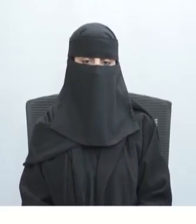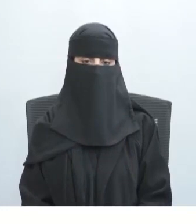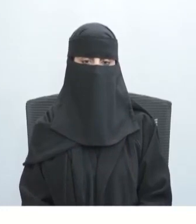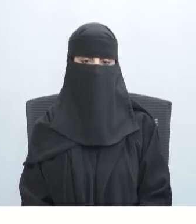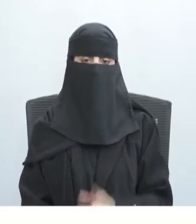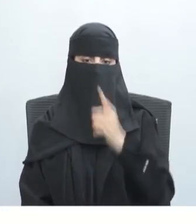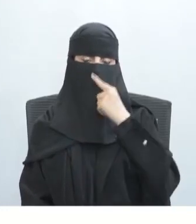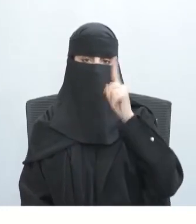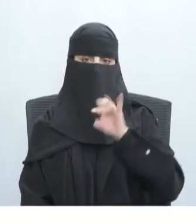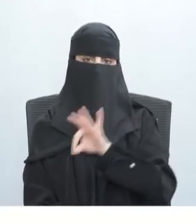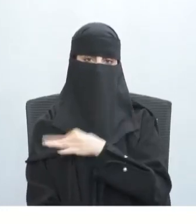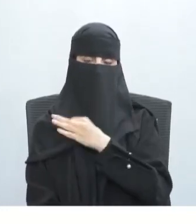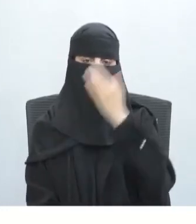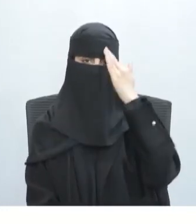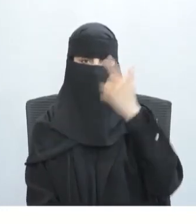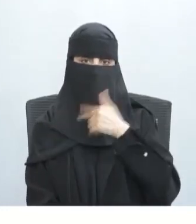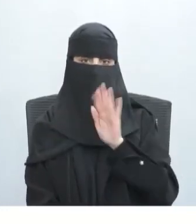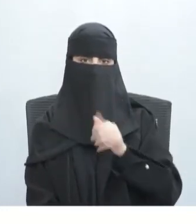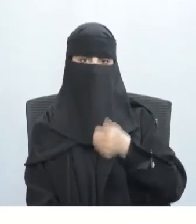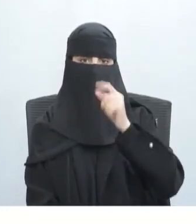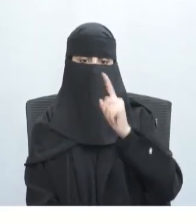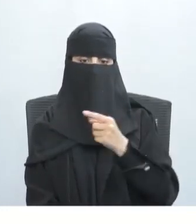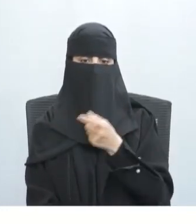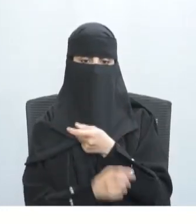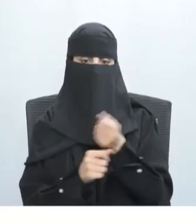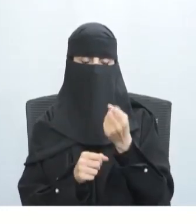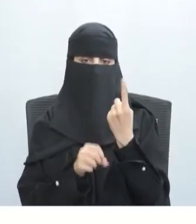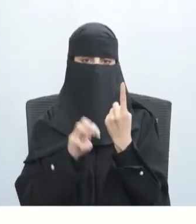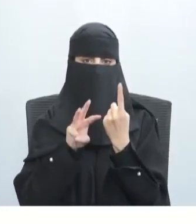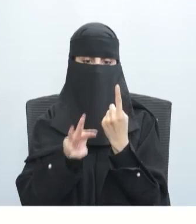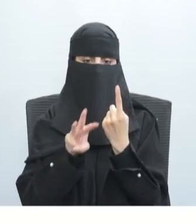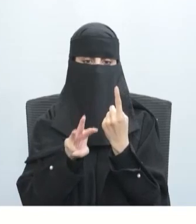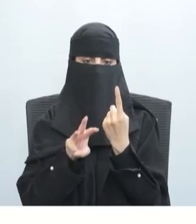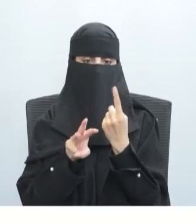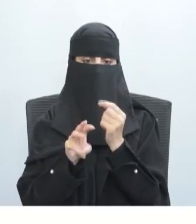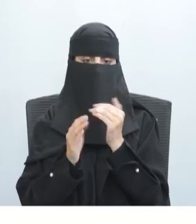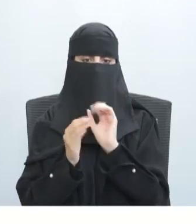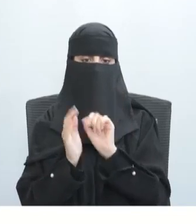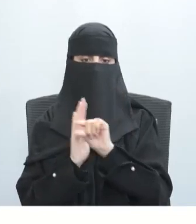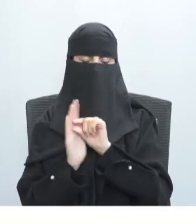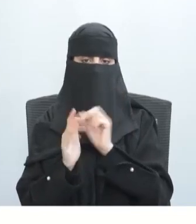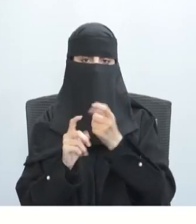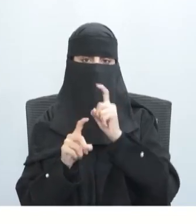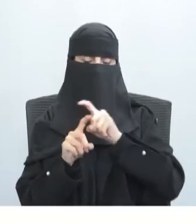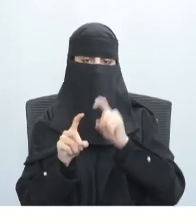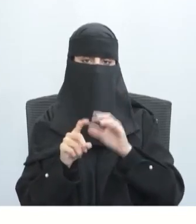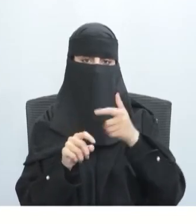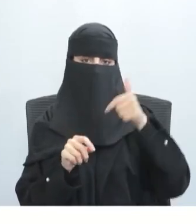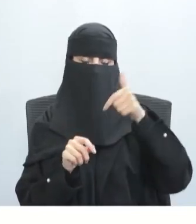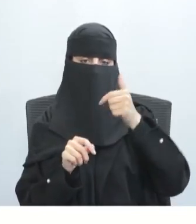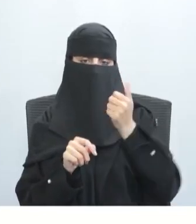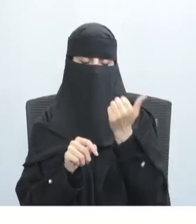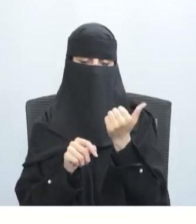ه استثمرت ساره مبلغ 1000 ريال في حساب تبلغ عوائده 6%